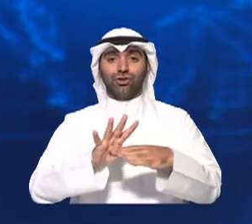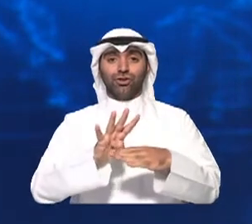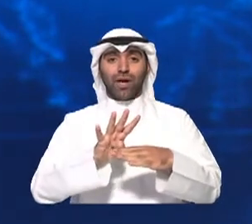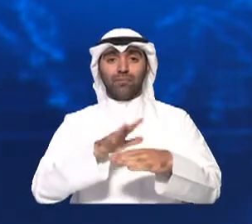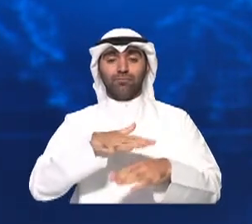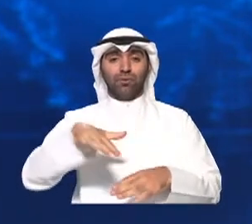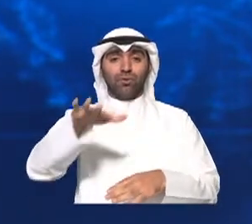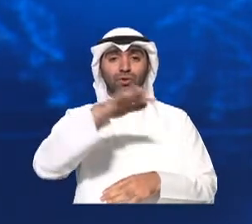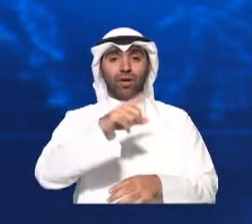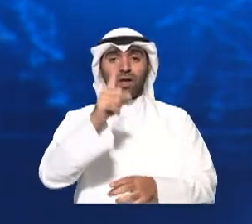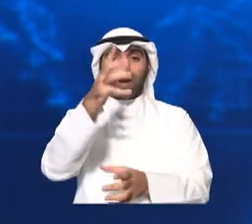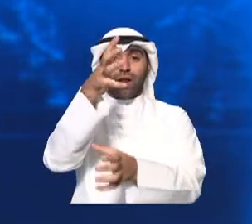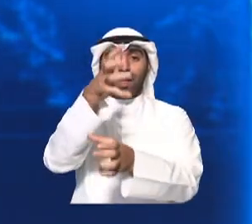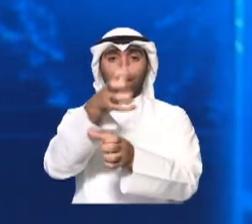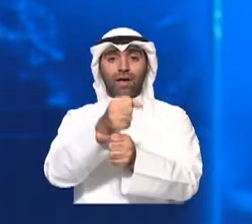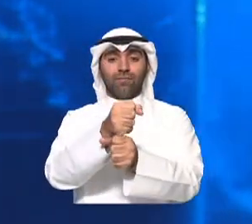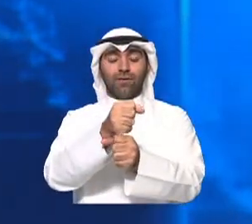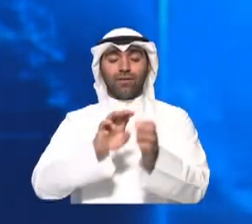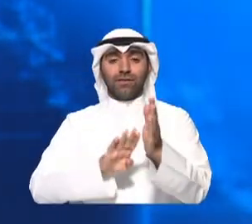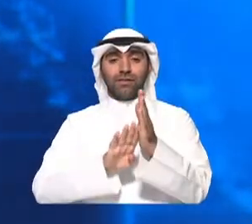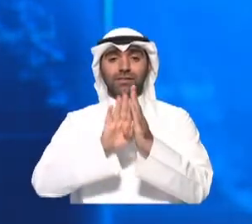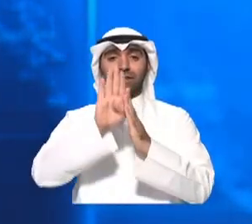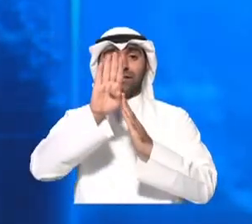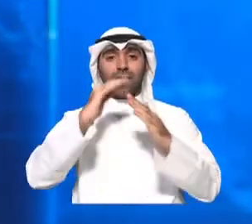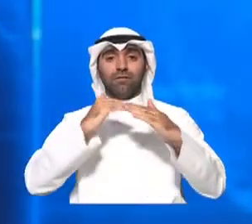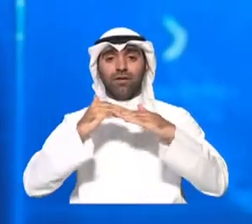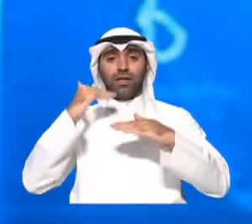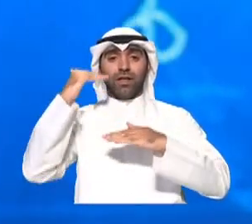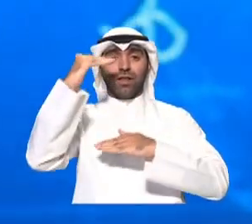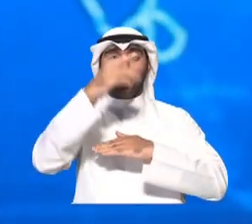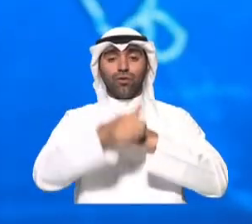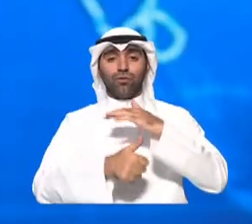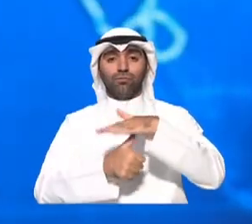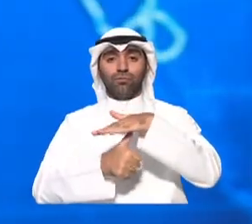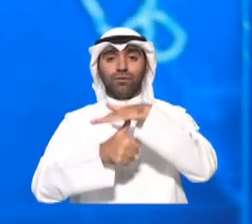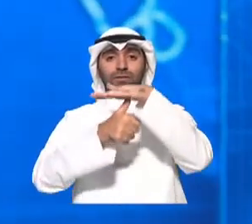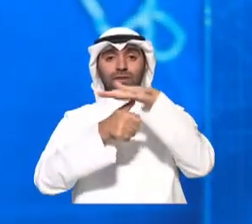وشعبها الكريم كل الرقي والازدهار في ظل قيادة سموه.